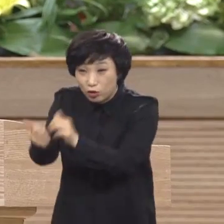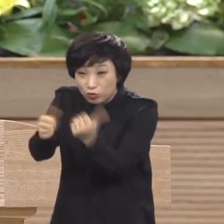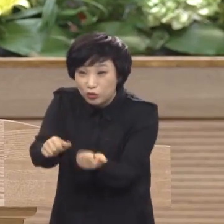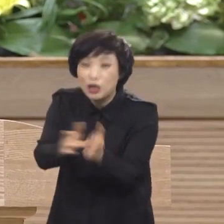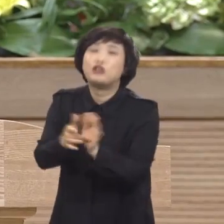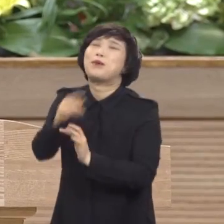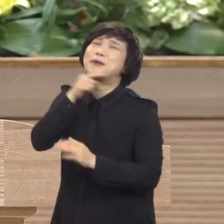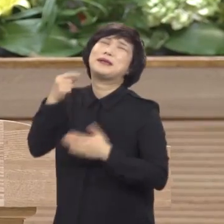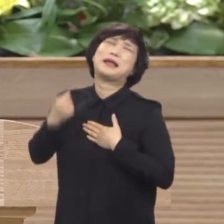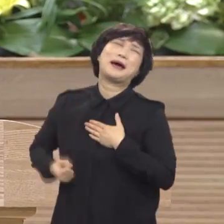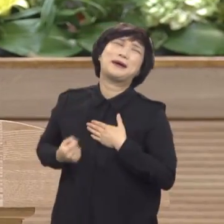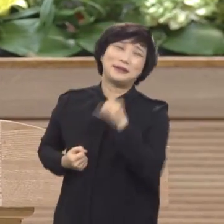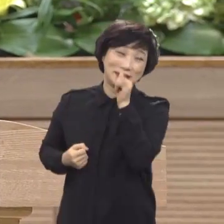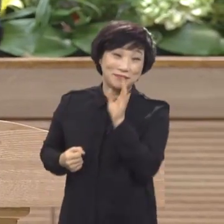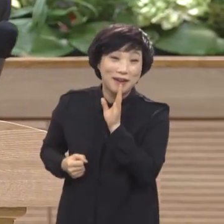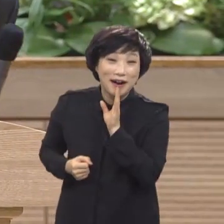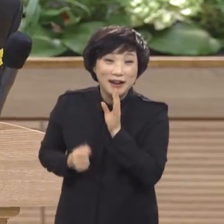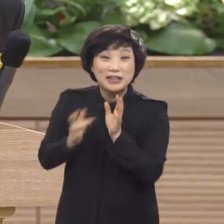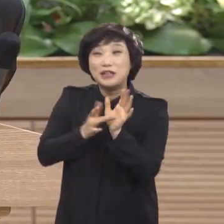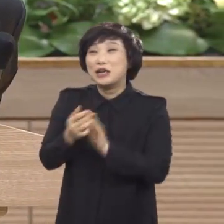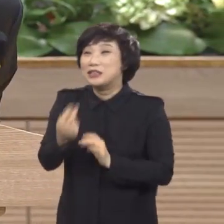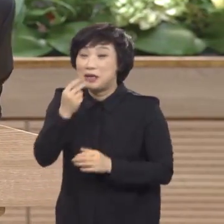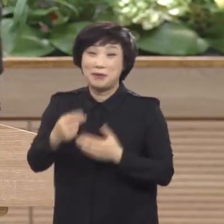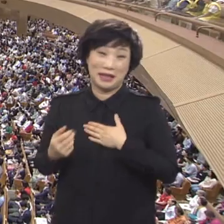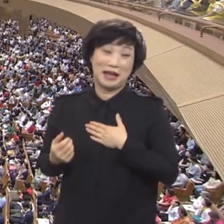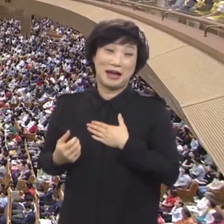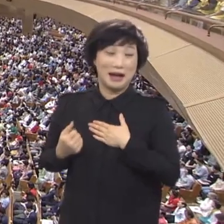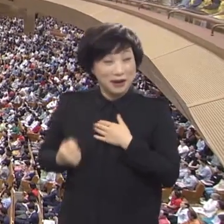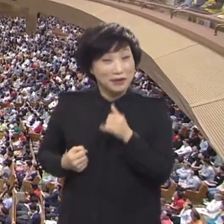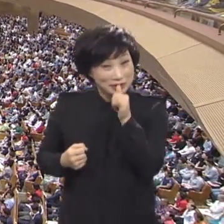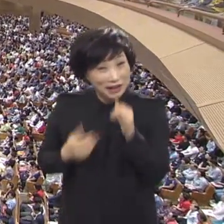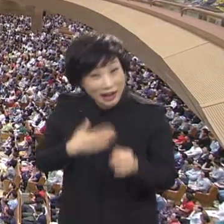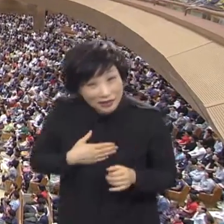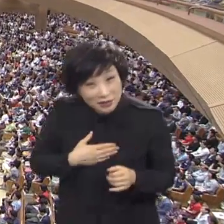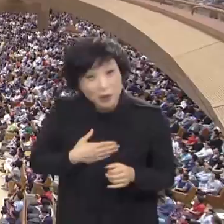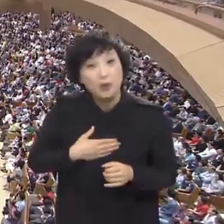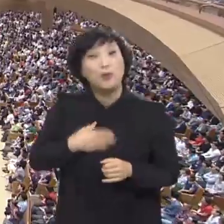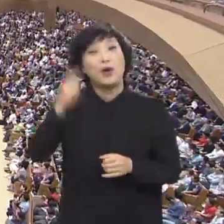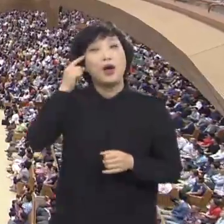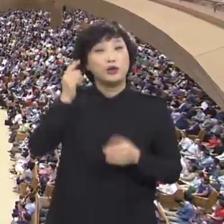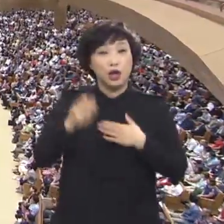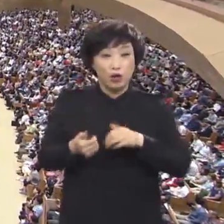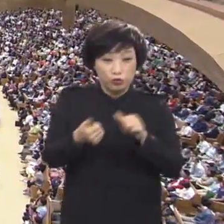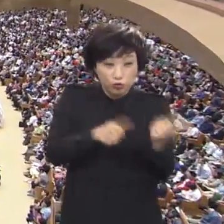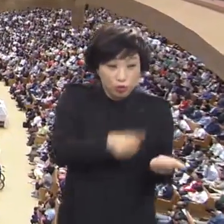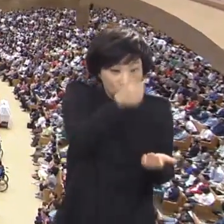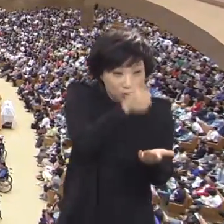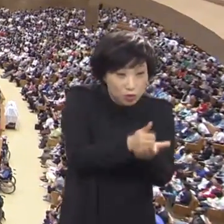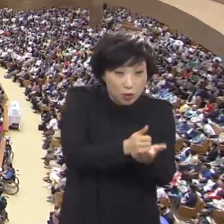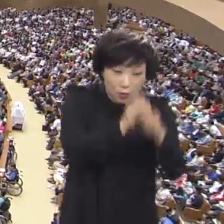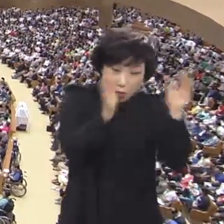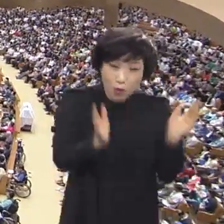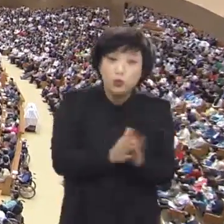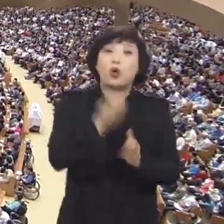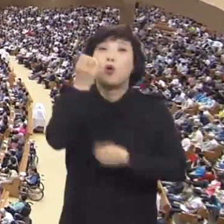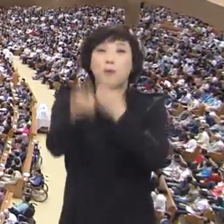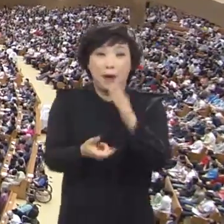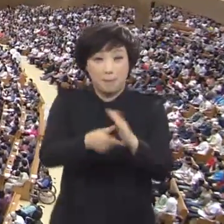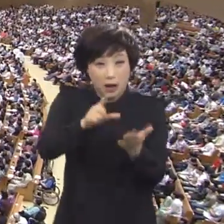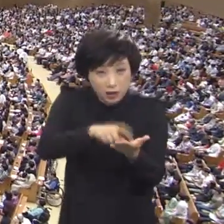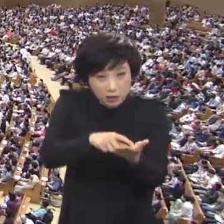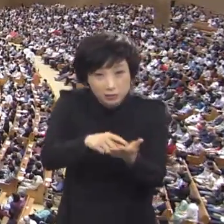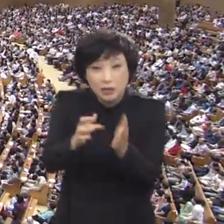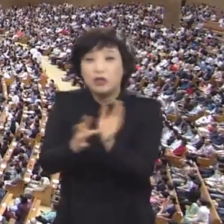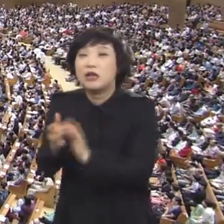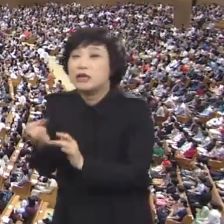안에 있고 그의 생명이 내 안에 있는 것은 내가 죽을 죄를 내놓은 만큼